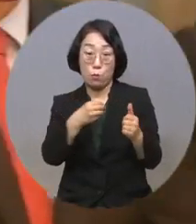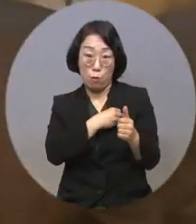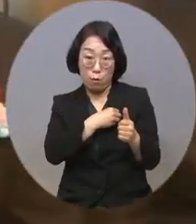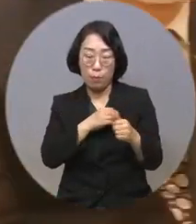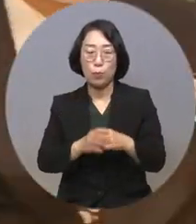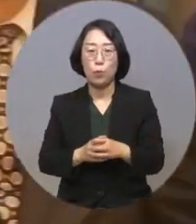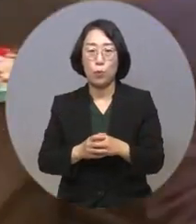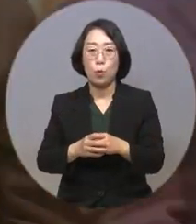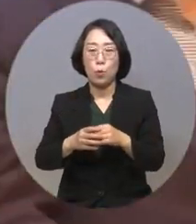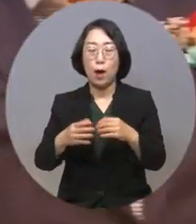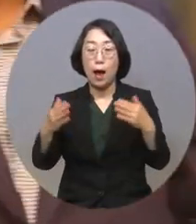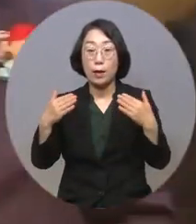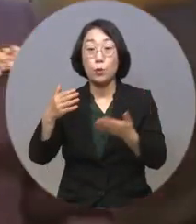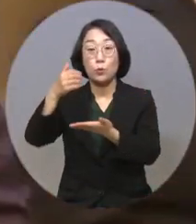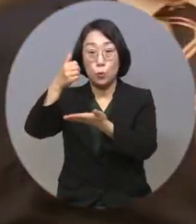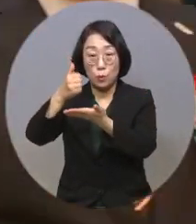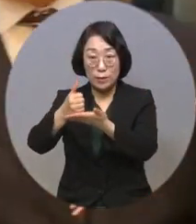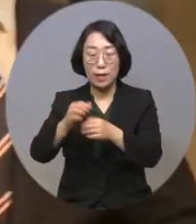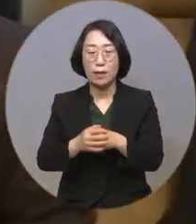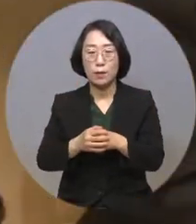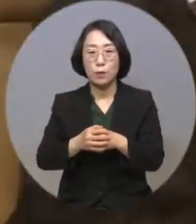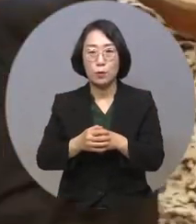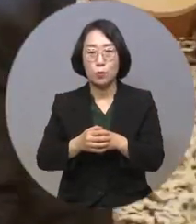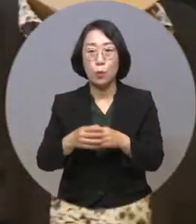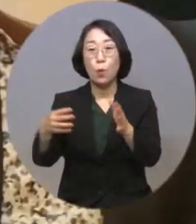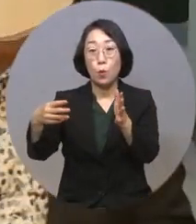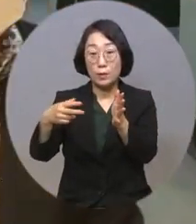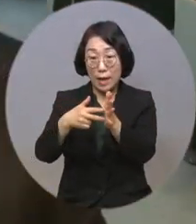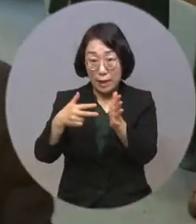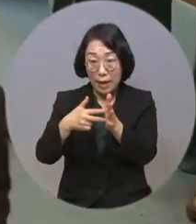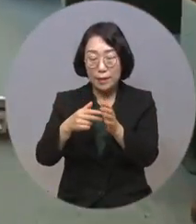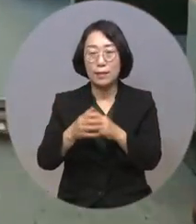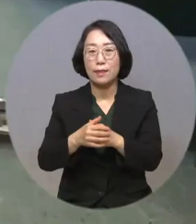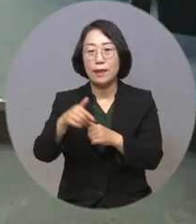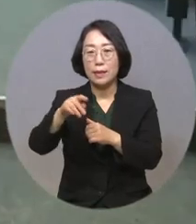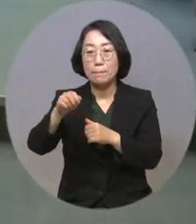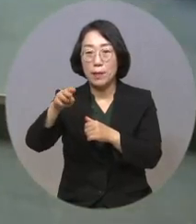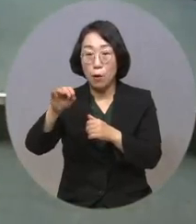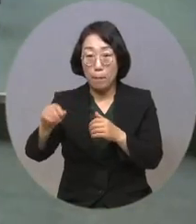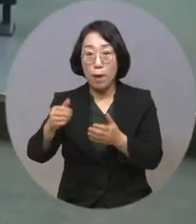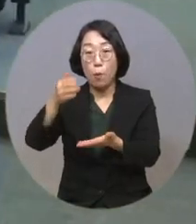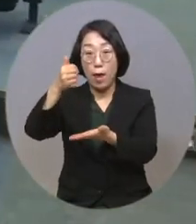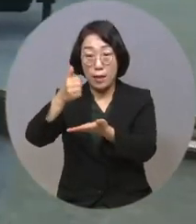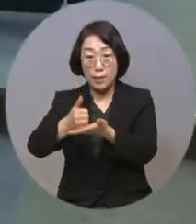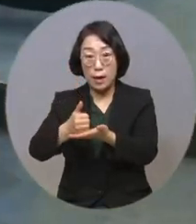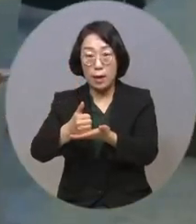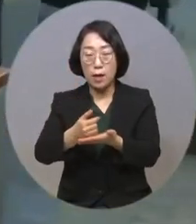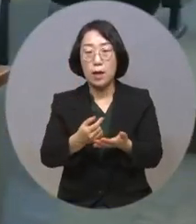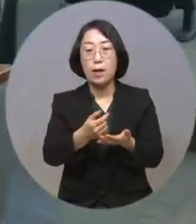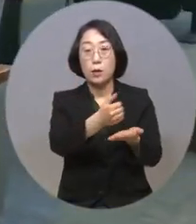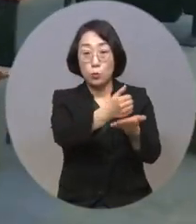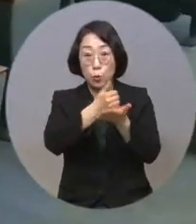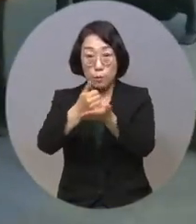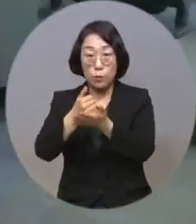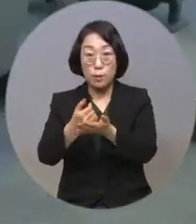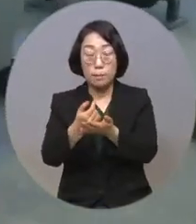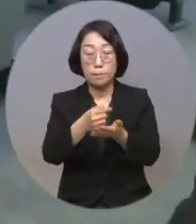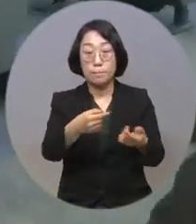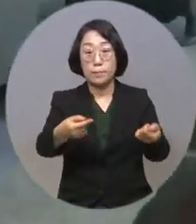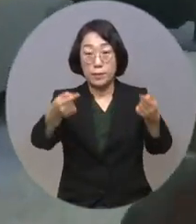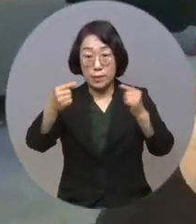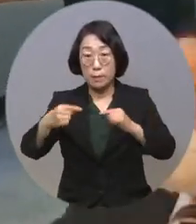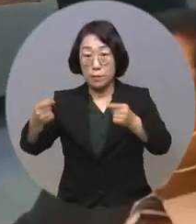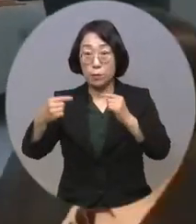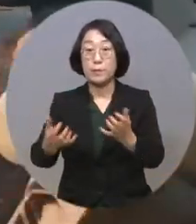이우종 총장, 사단법인 한국지역경제살리기중앙회, 김경배 회장 등을 비롯한 내빈과 지역주민, 복지TV